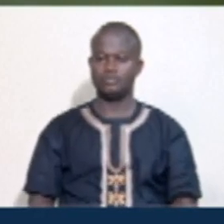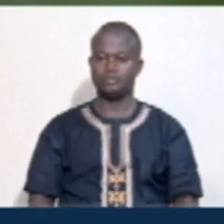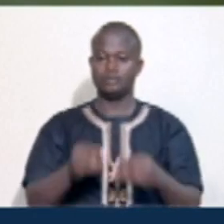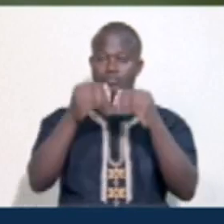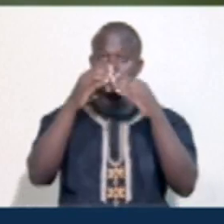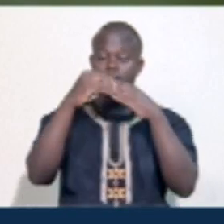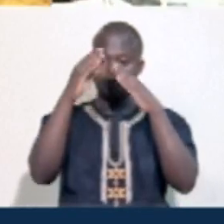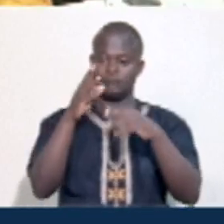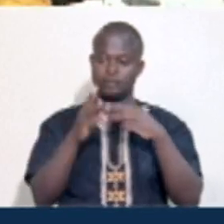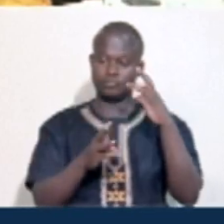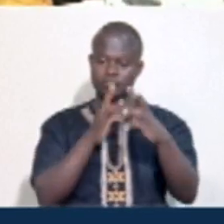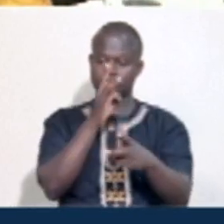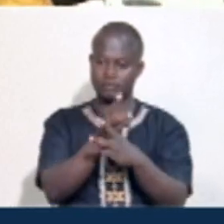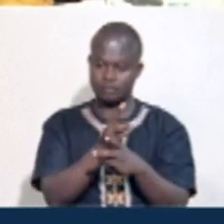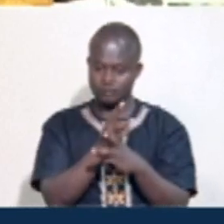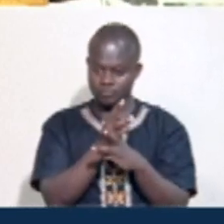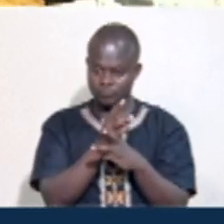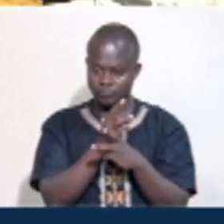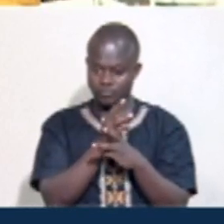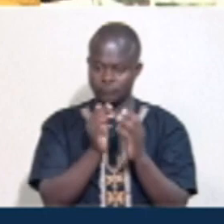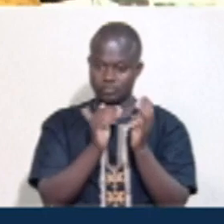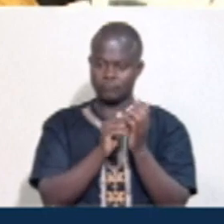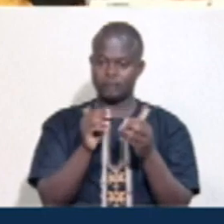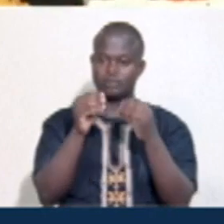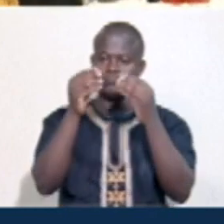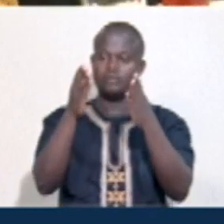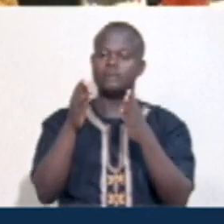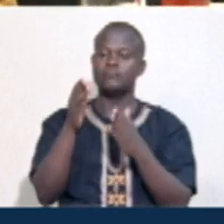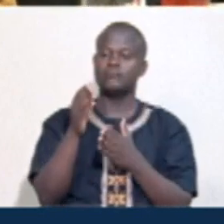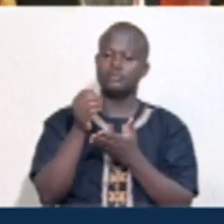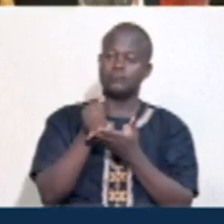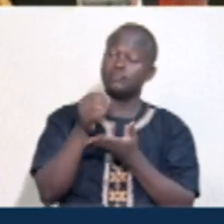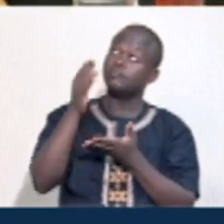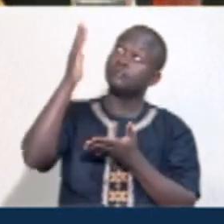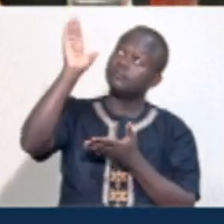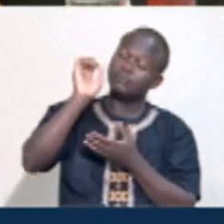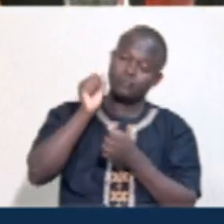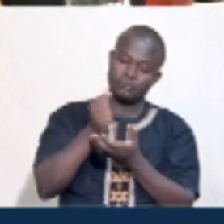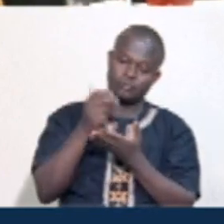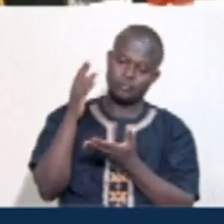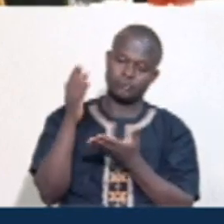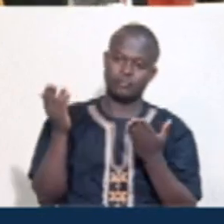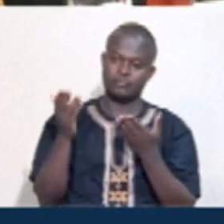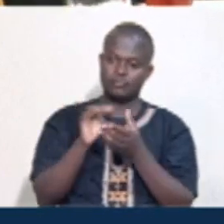Yamuhaye kugenga isi inamuha na godly values ariyo